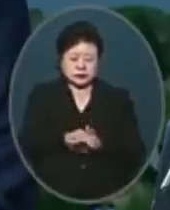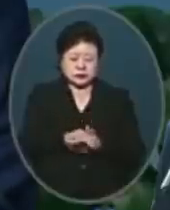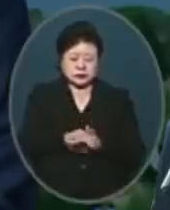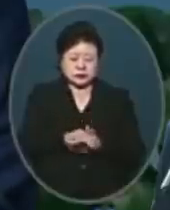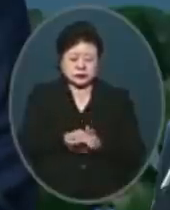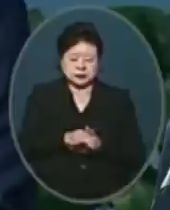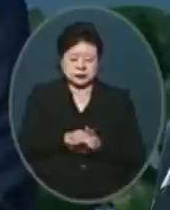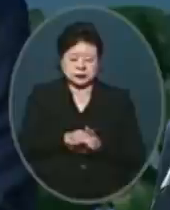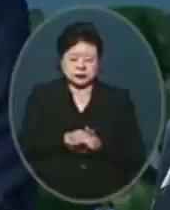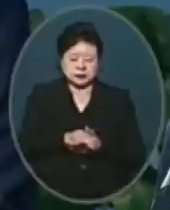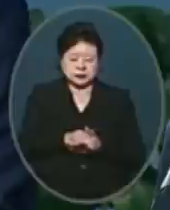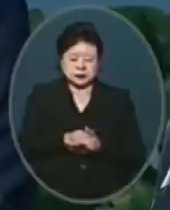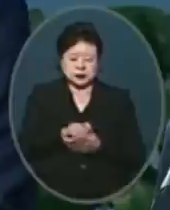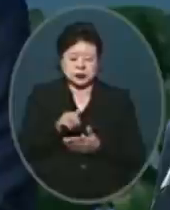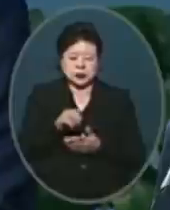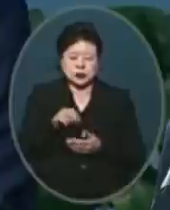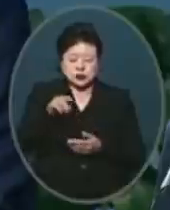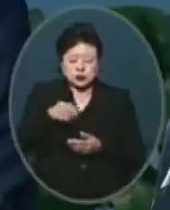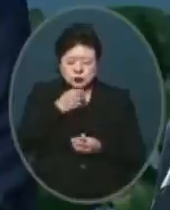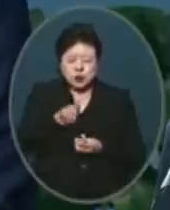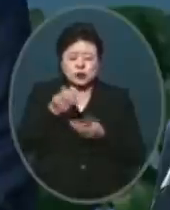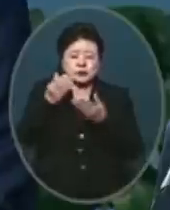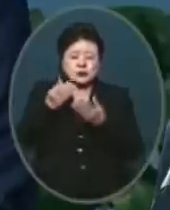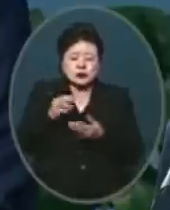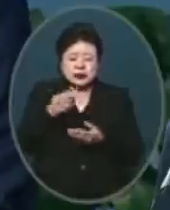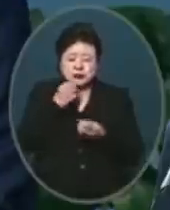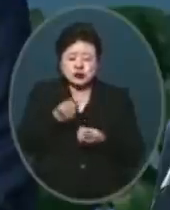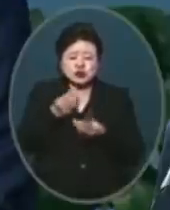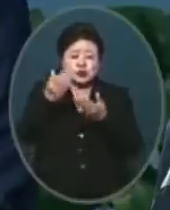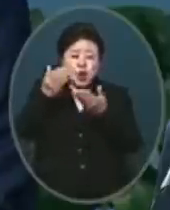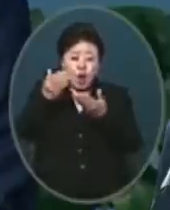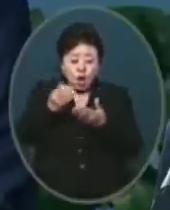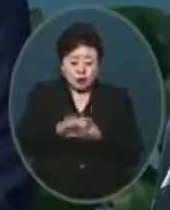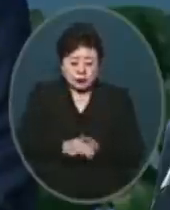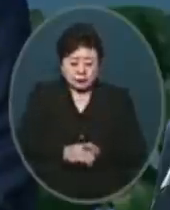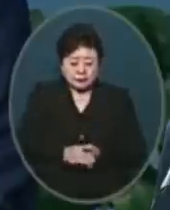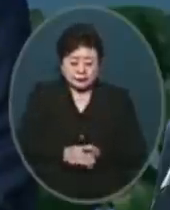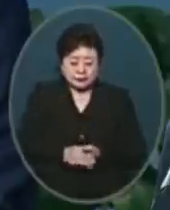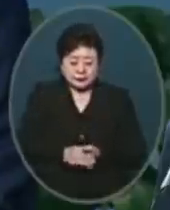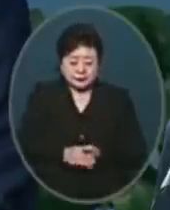저희들이 오중보험과 삼중축복을